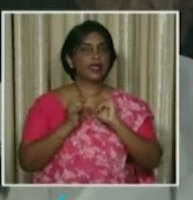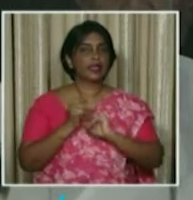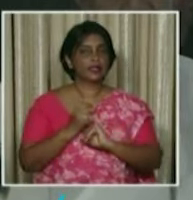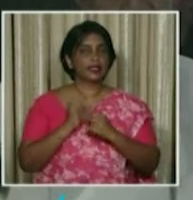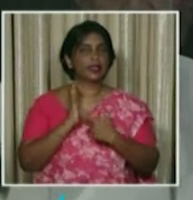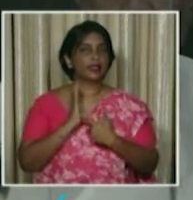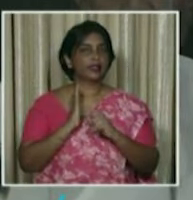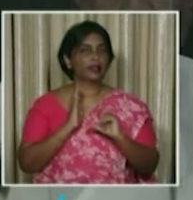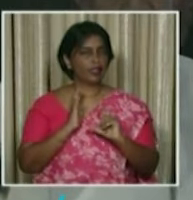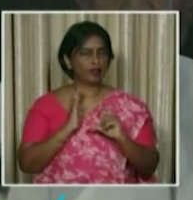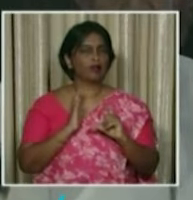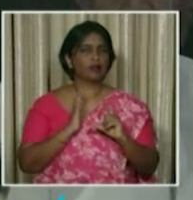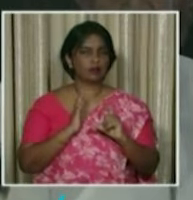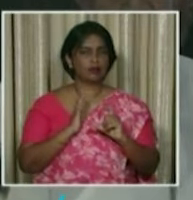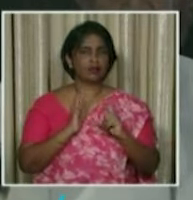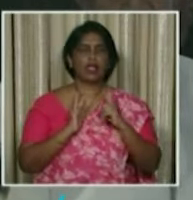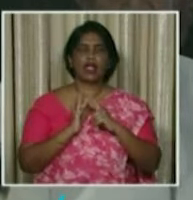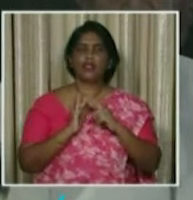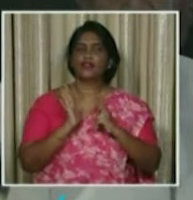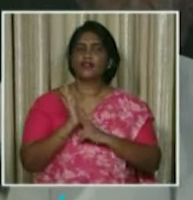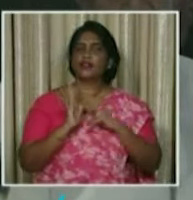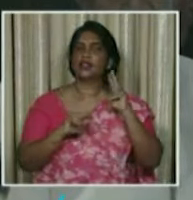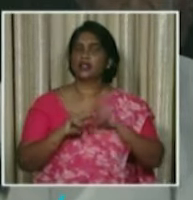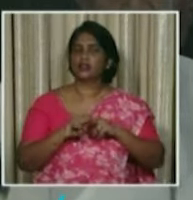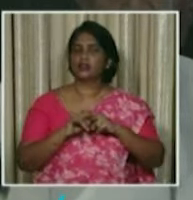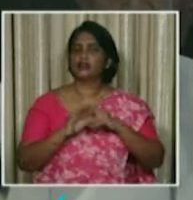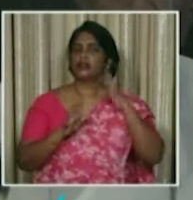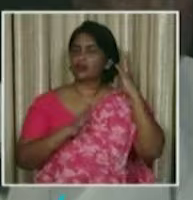Technology Services and IVS Global